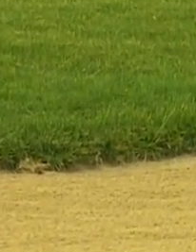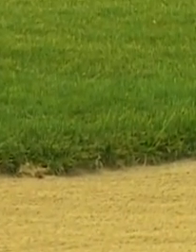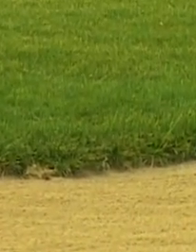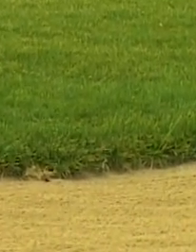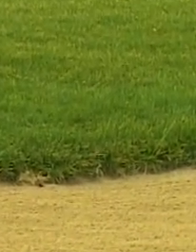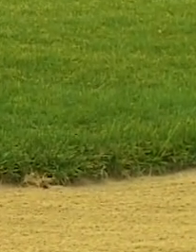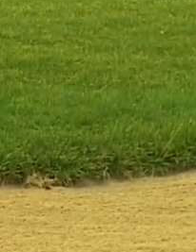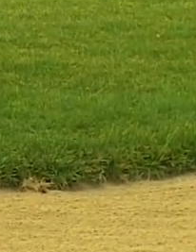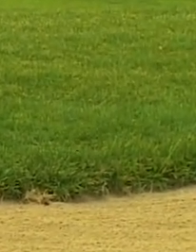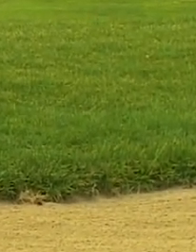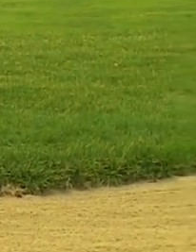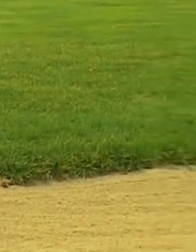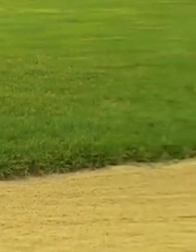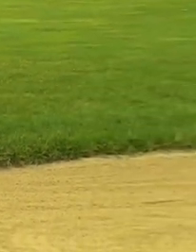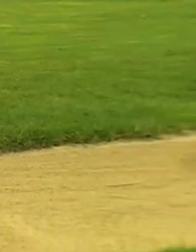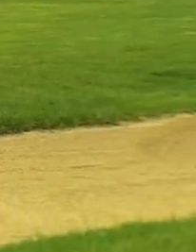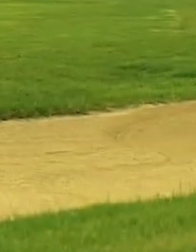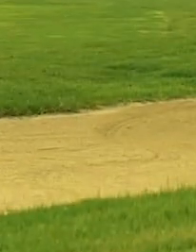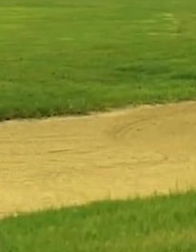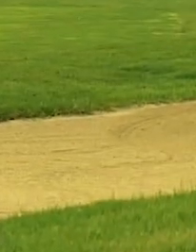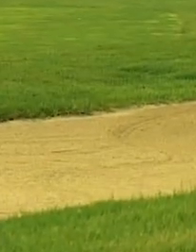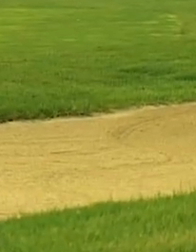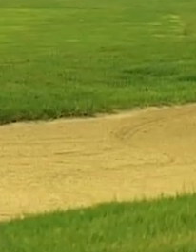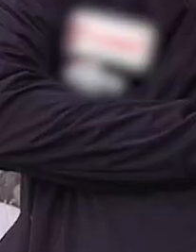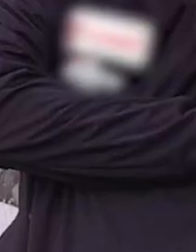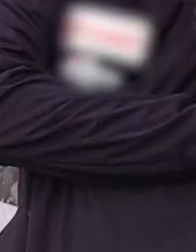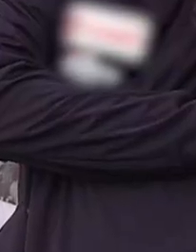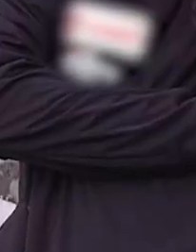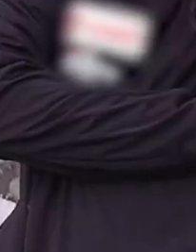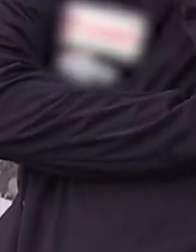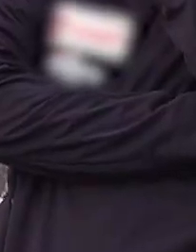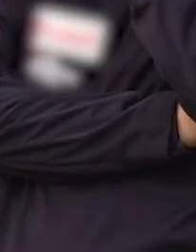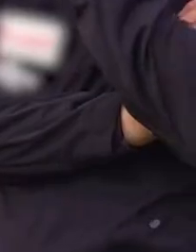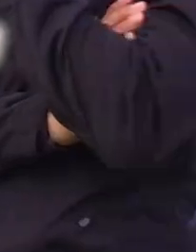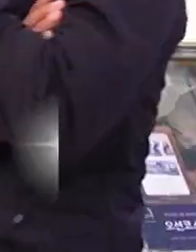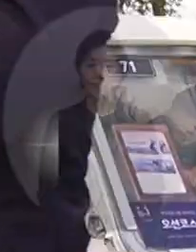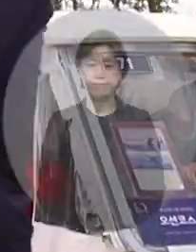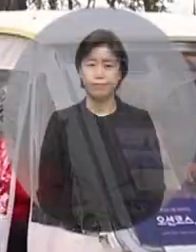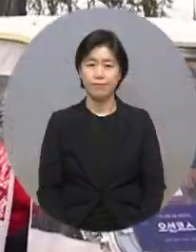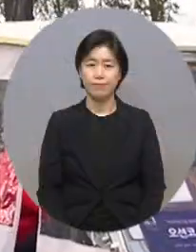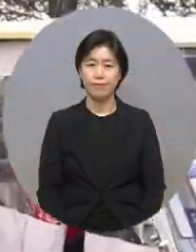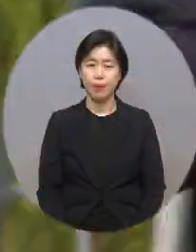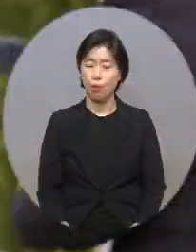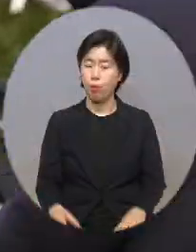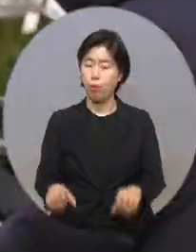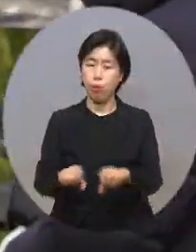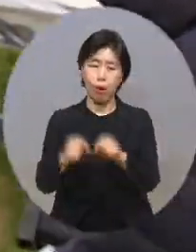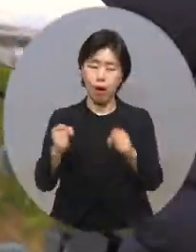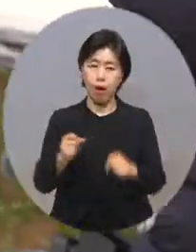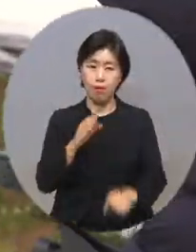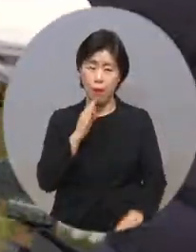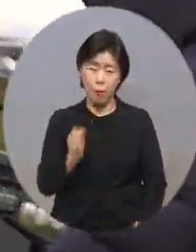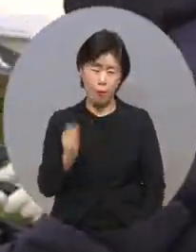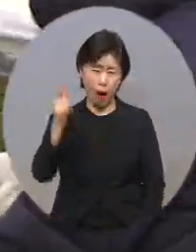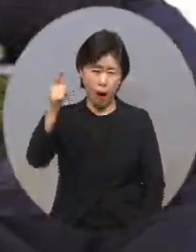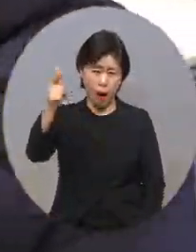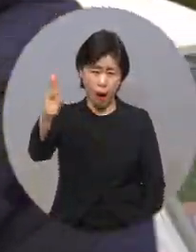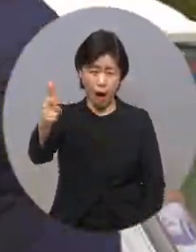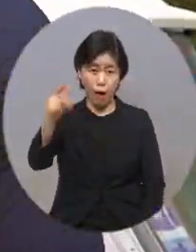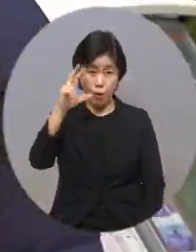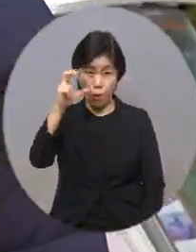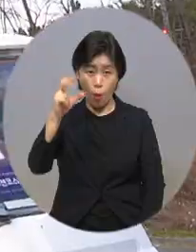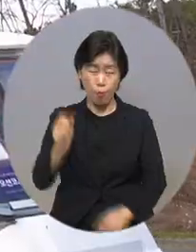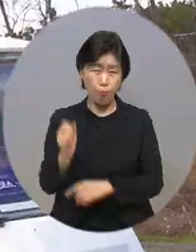거리 많이 나간다. 대박이야. 벌이 진짜 많이 나갔습니다.